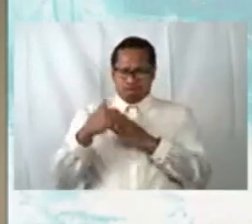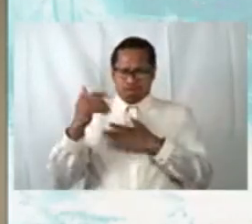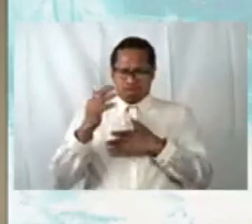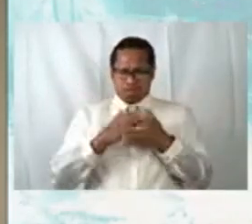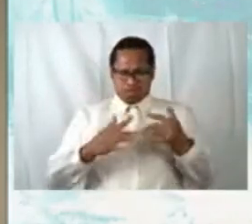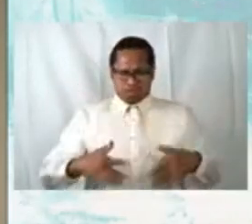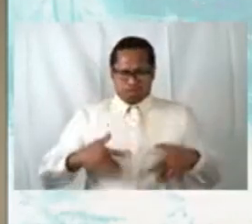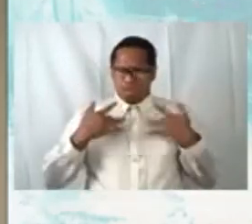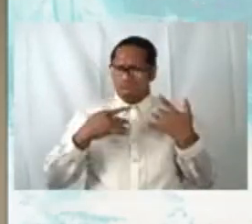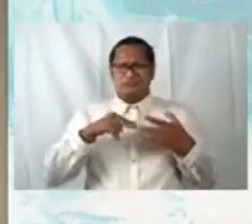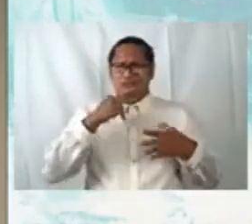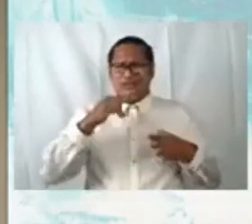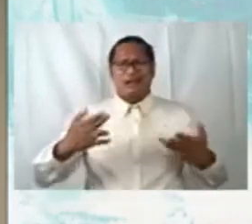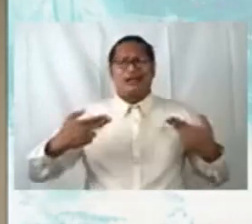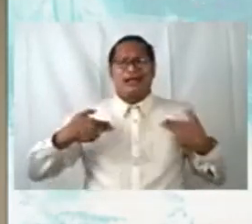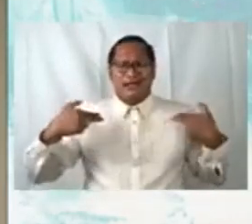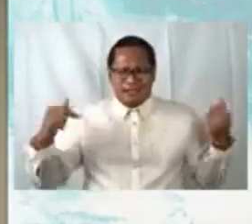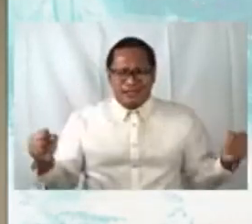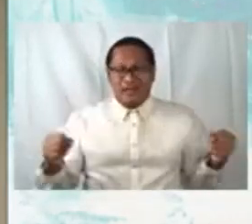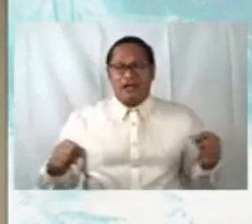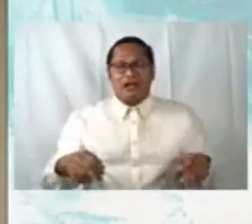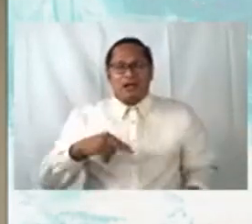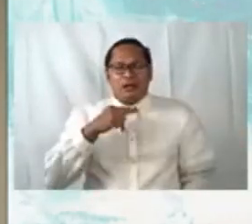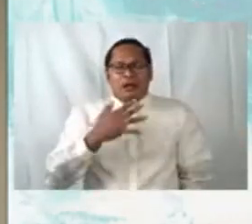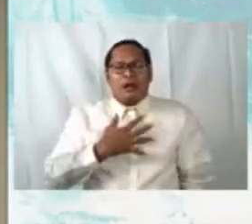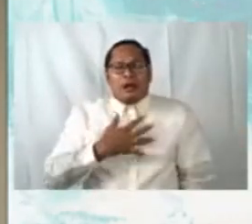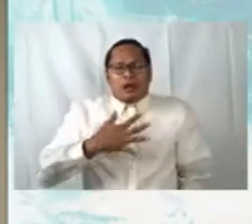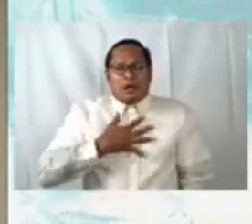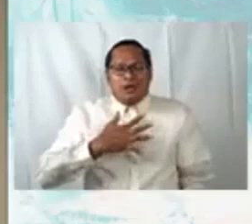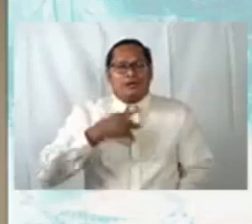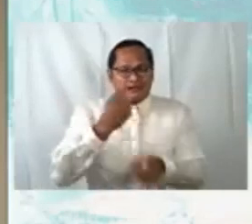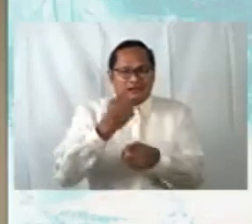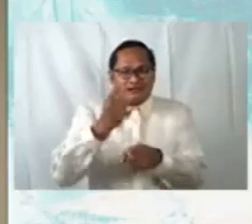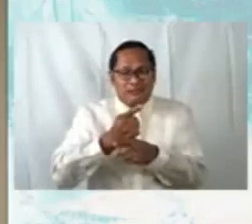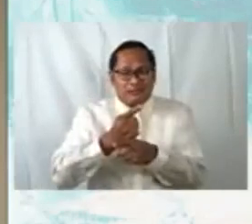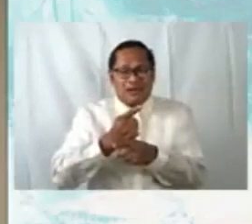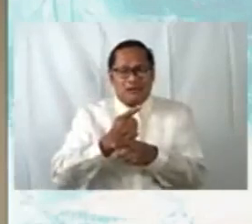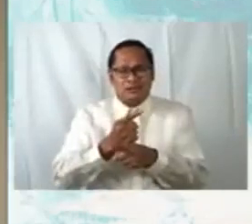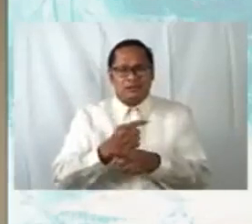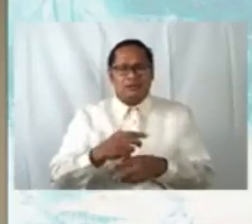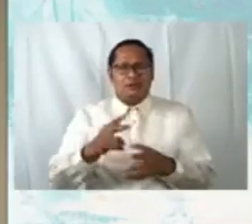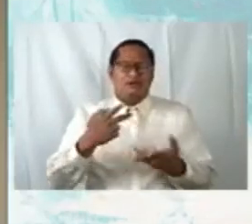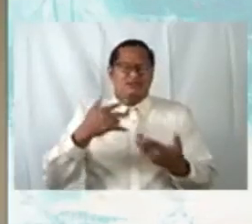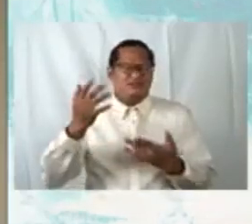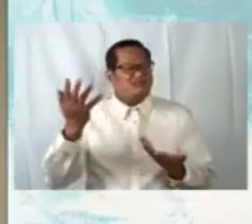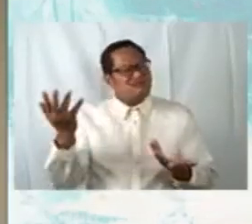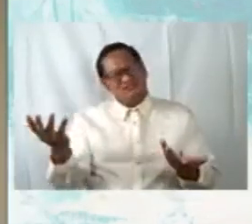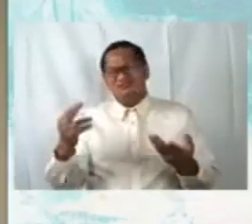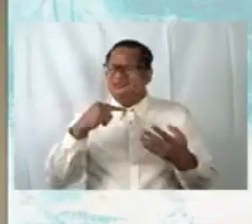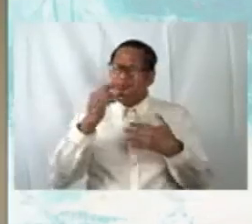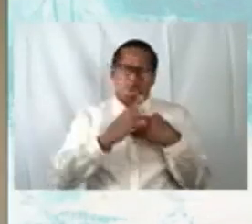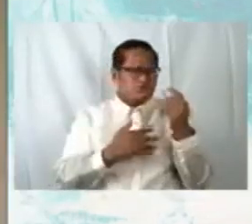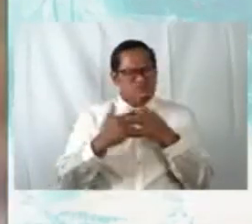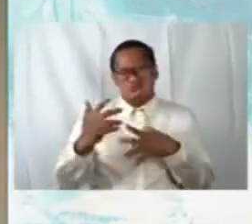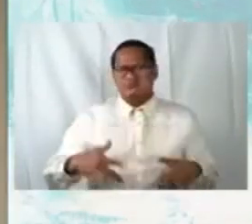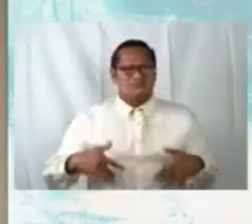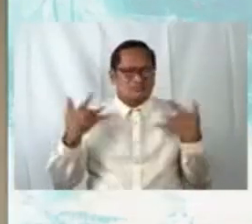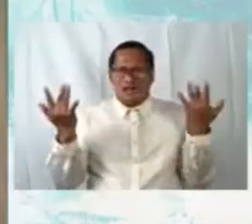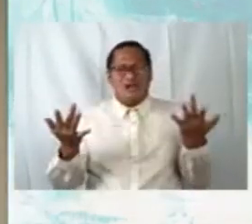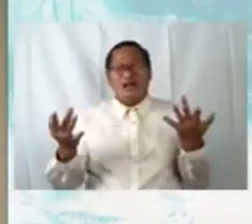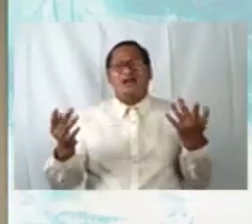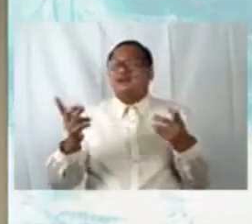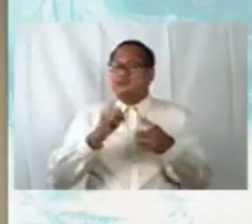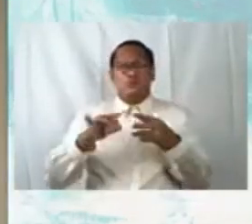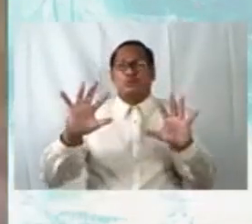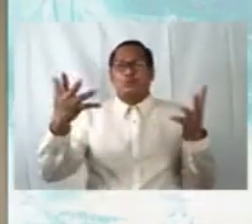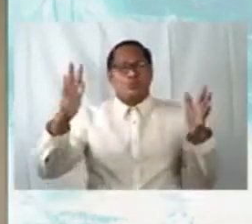ka malusog, hindi ka humihinga ng maayos, masama ang pakiramdam mo, hindi komportable ang buhay mo, hindi mo mararamdaman